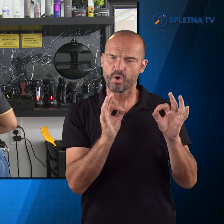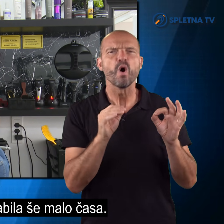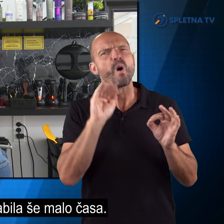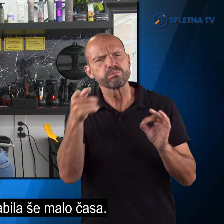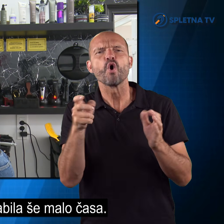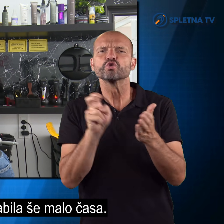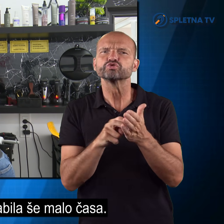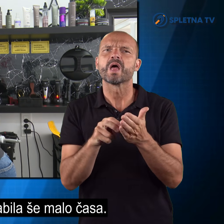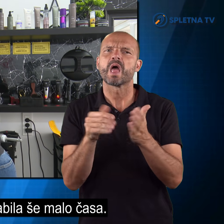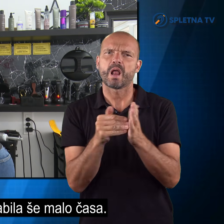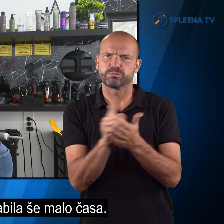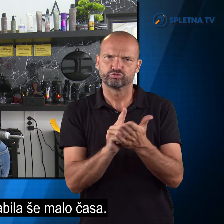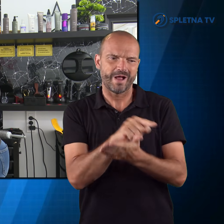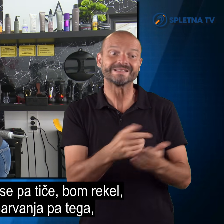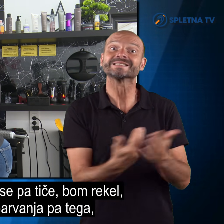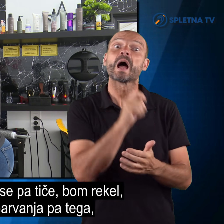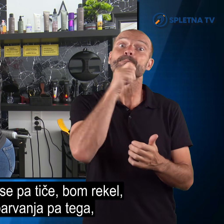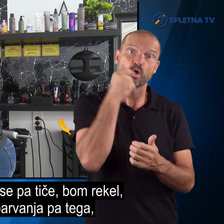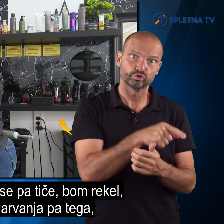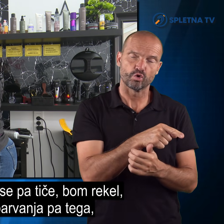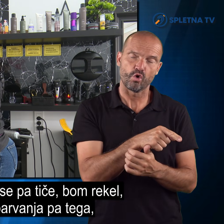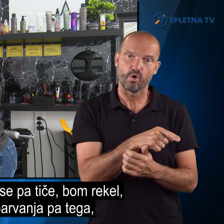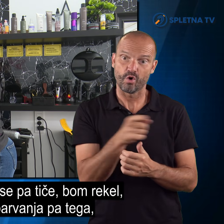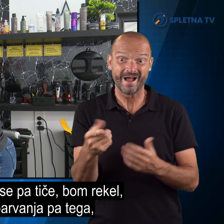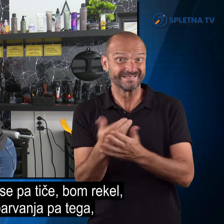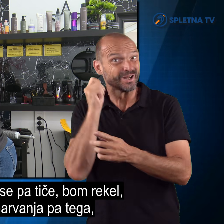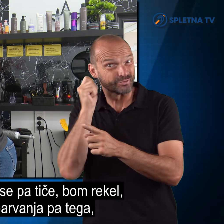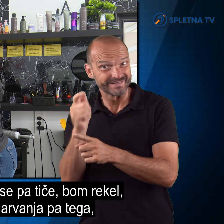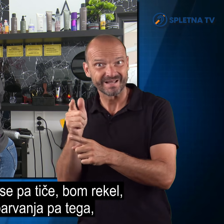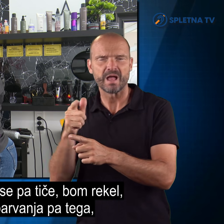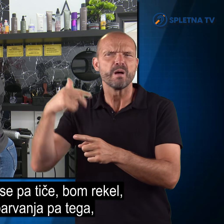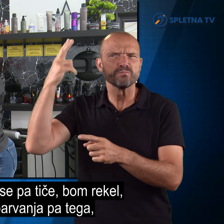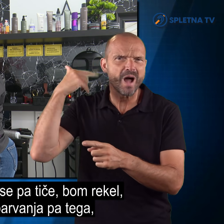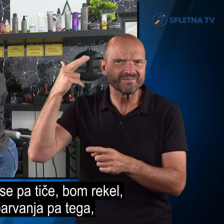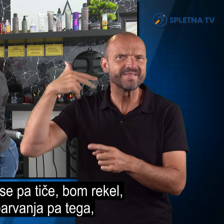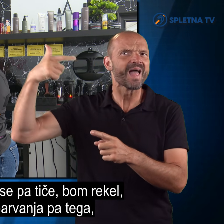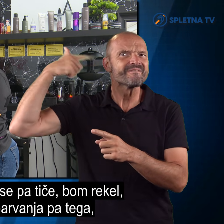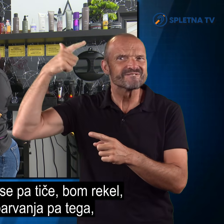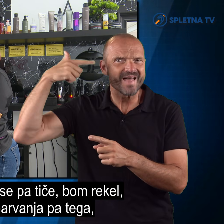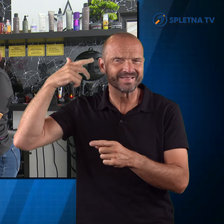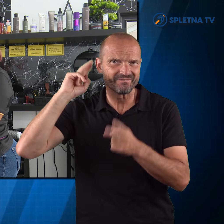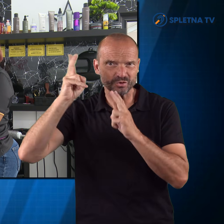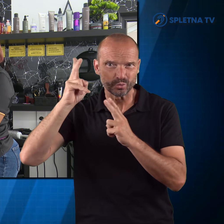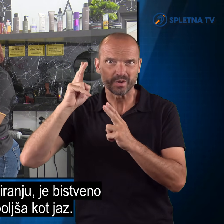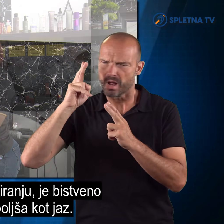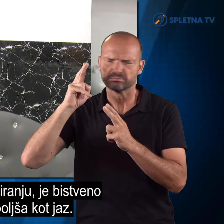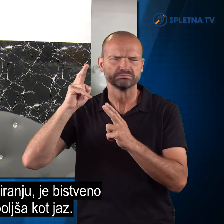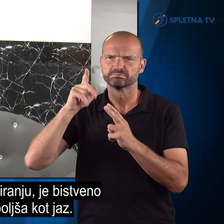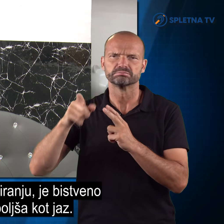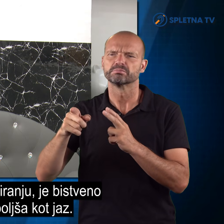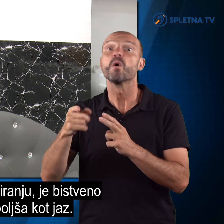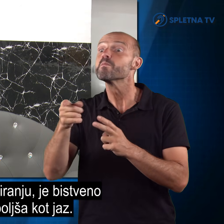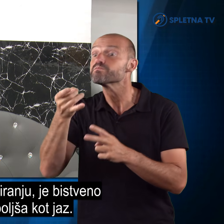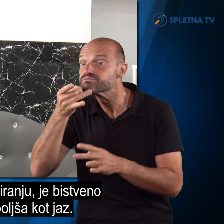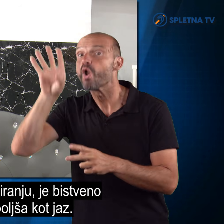in tam bo pač malo še rabila časa. No, drugače pa, kar se pa tiče, bom rekel, fen frizur, barvanja pa tega, sploh pri